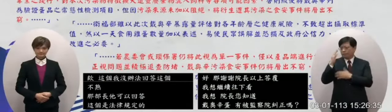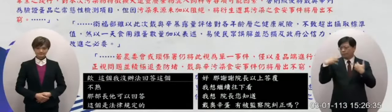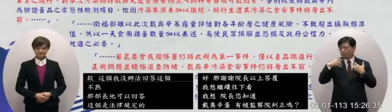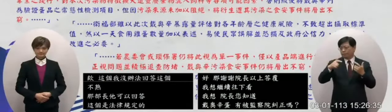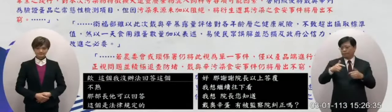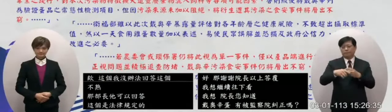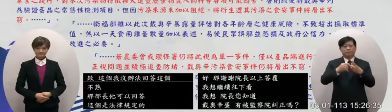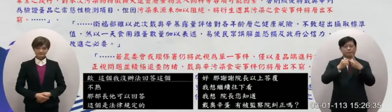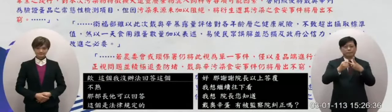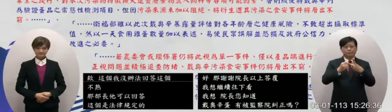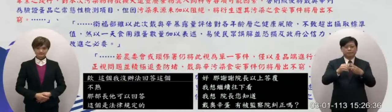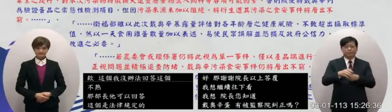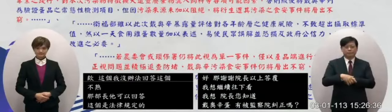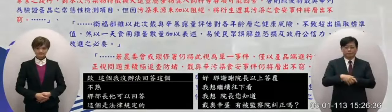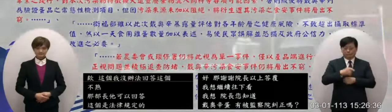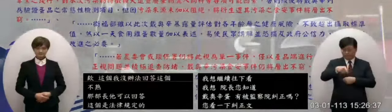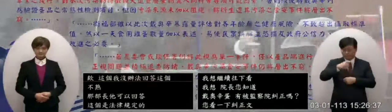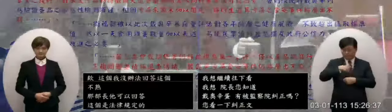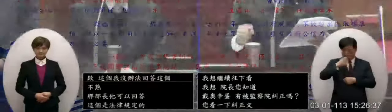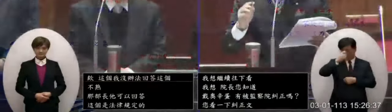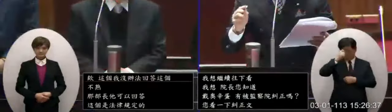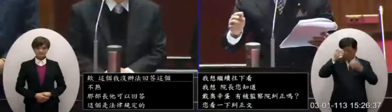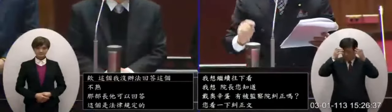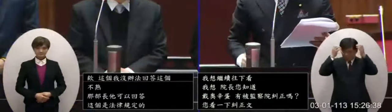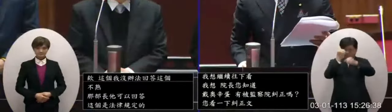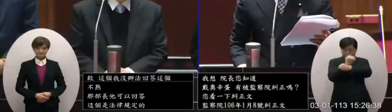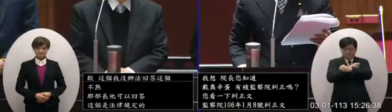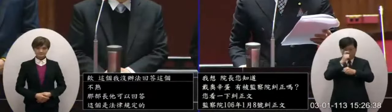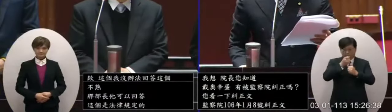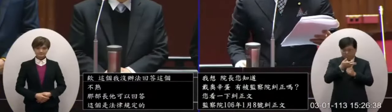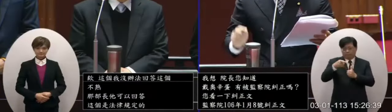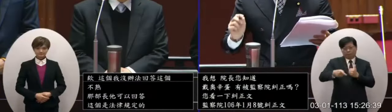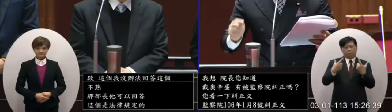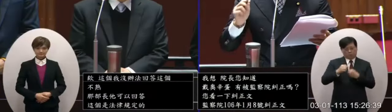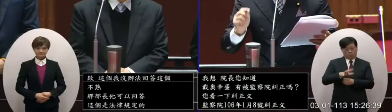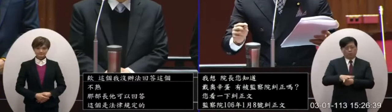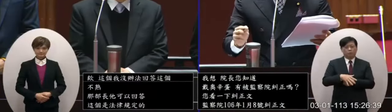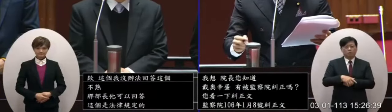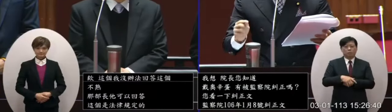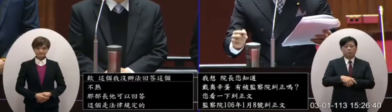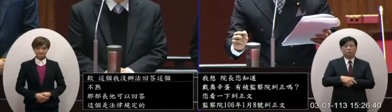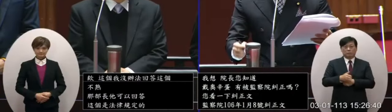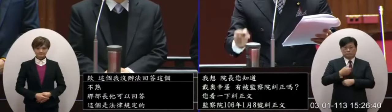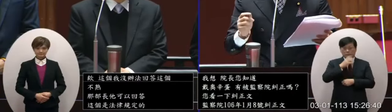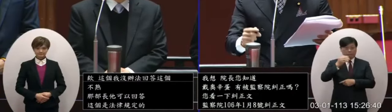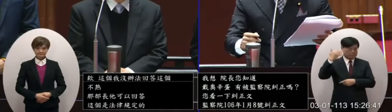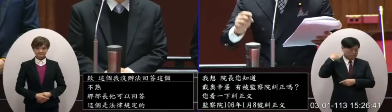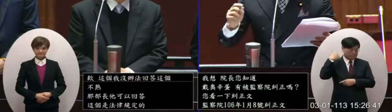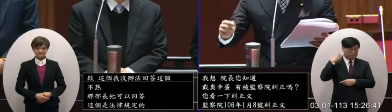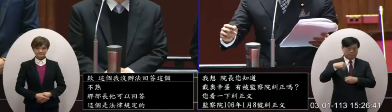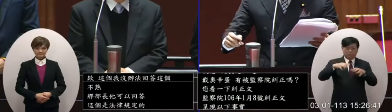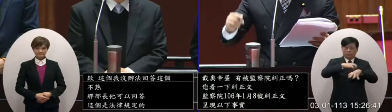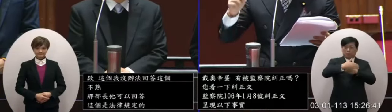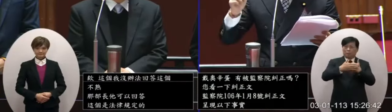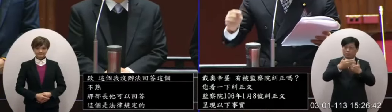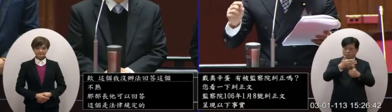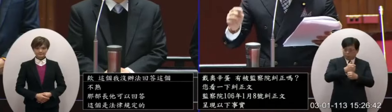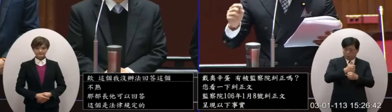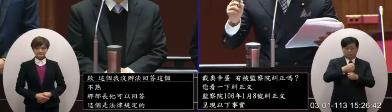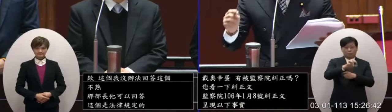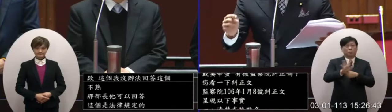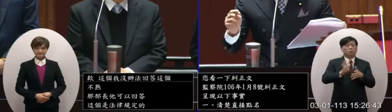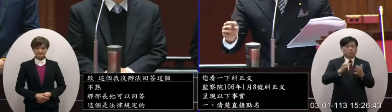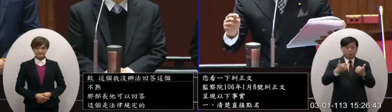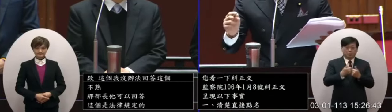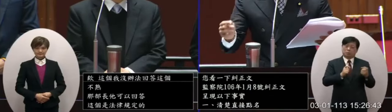府；二、带奥星的事实是存在的，所以纠正当时的环保署、农委会怠